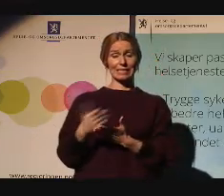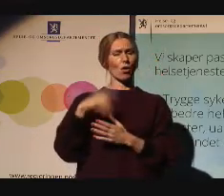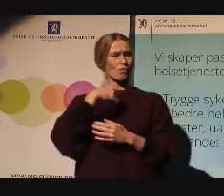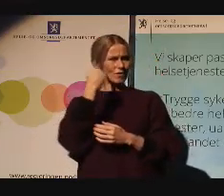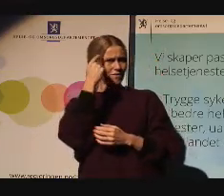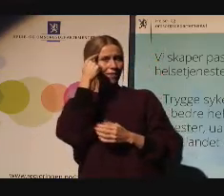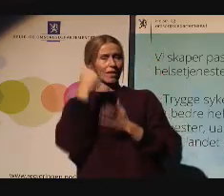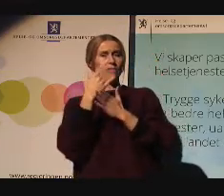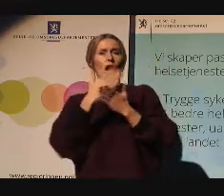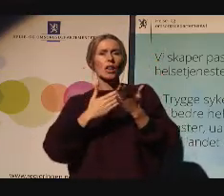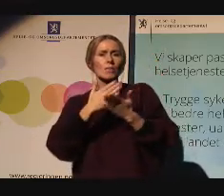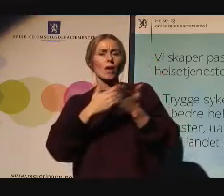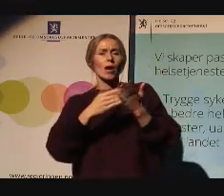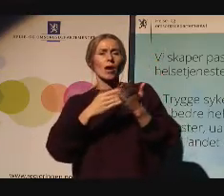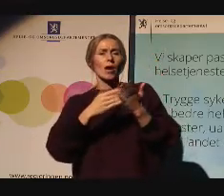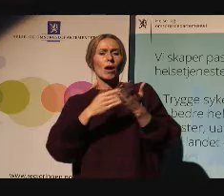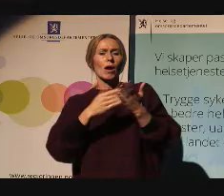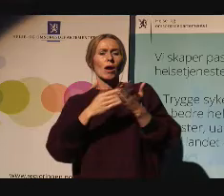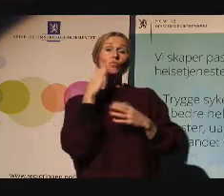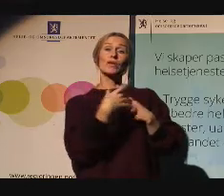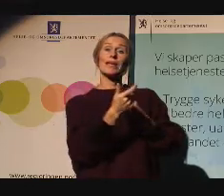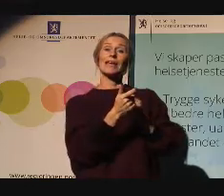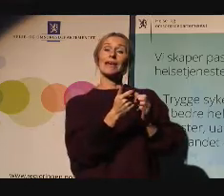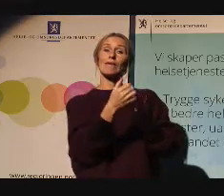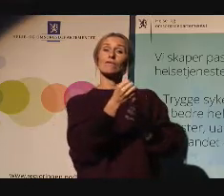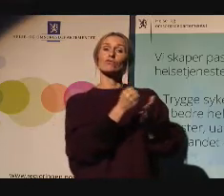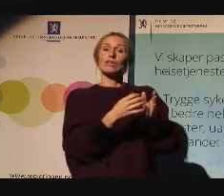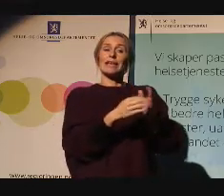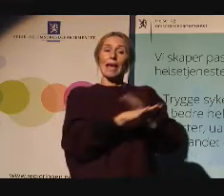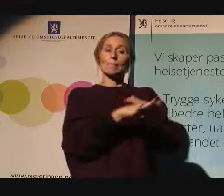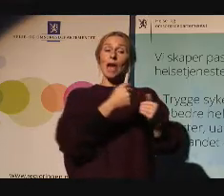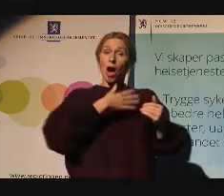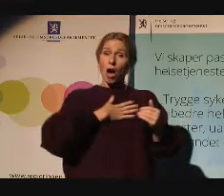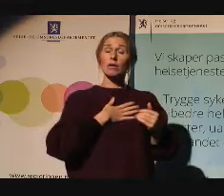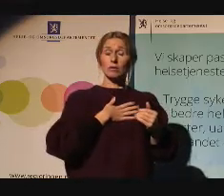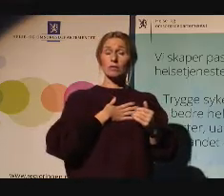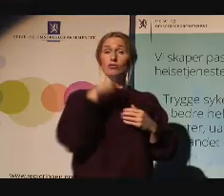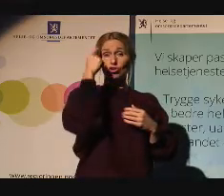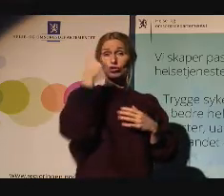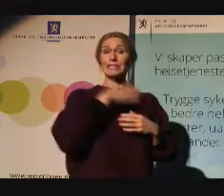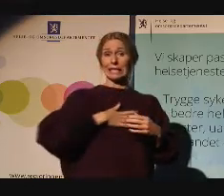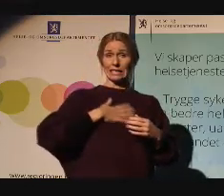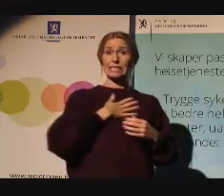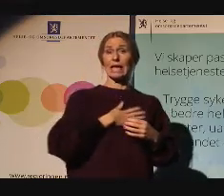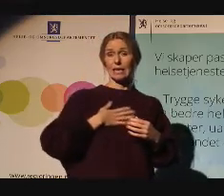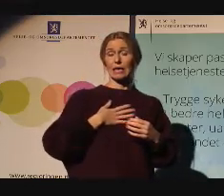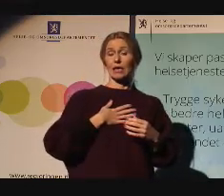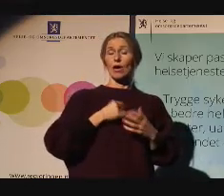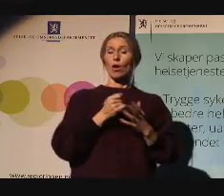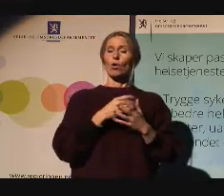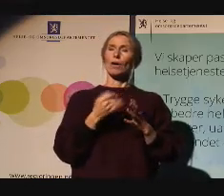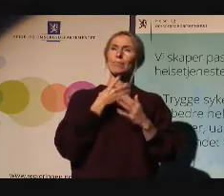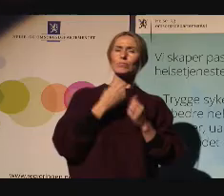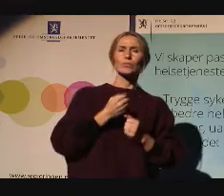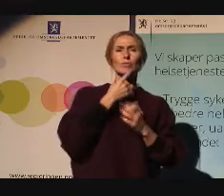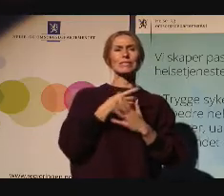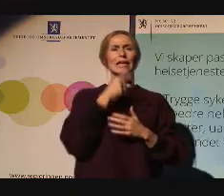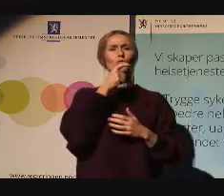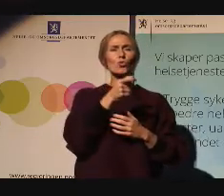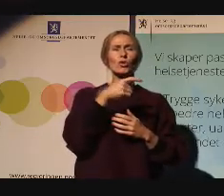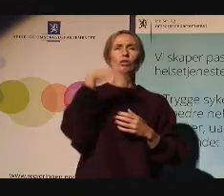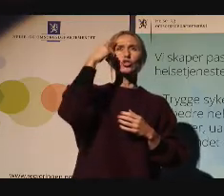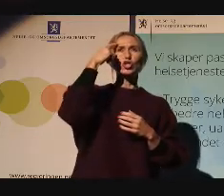omlang halvparten av barn som bor i fosterhjem har psykiske lidelser. Så jeg er nødt til å si det at ordet «psykisk lidelse»